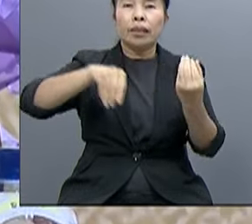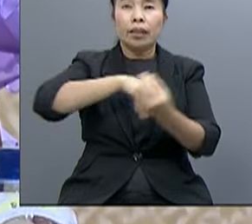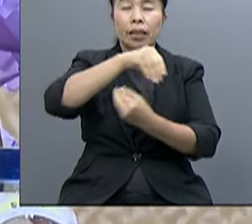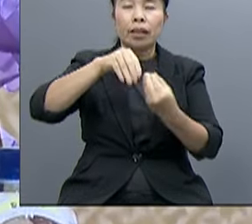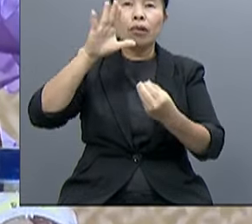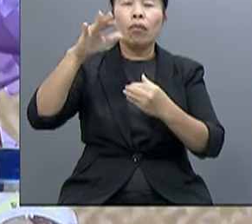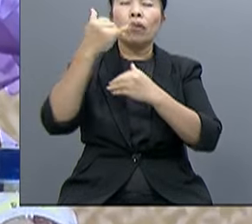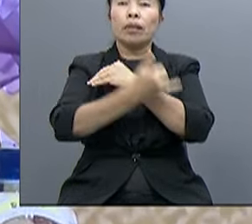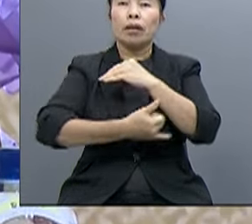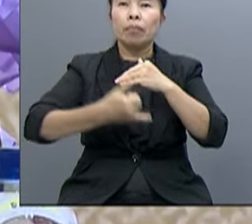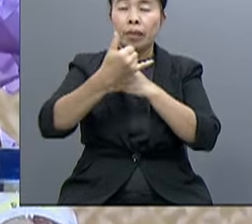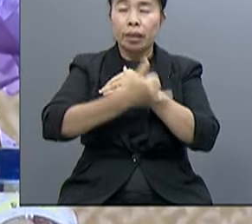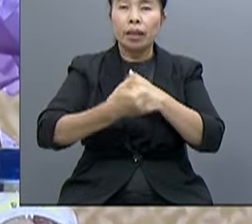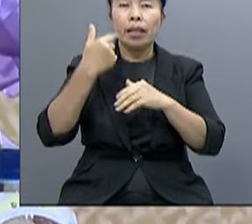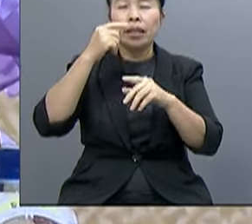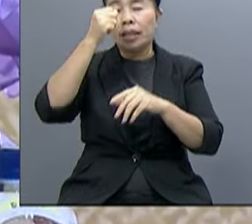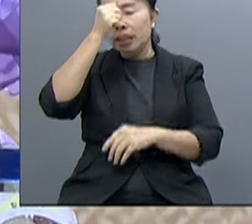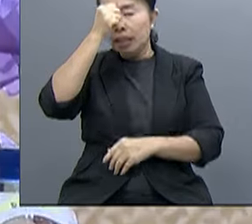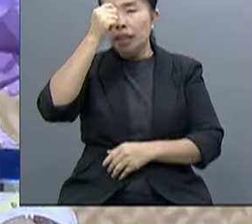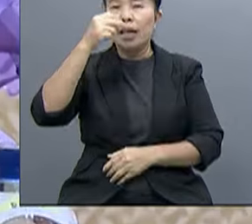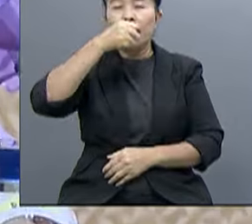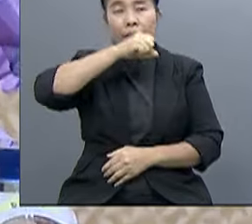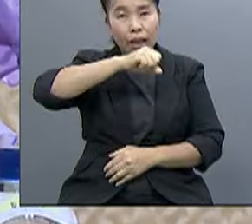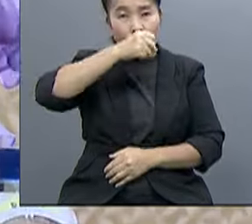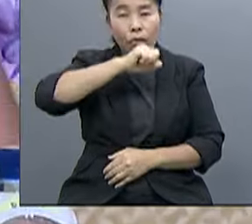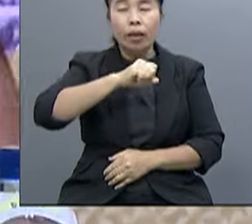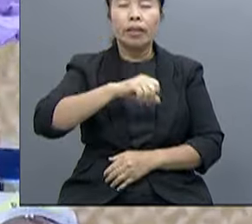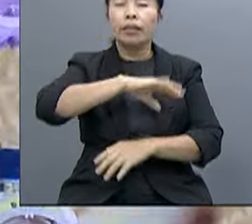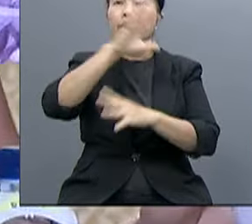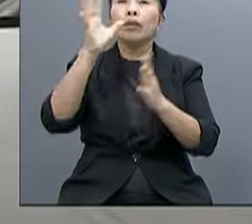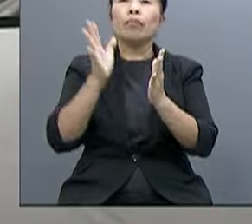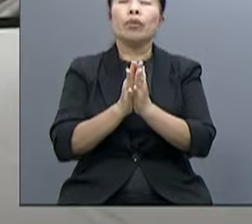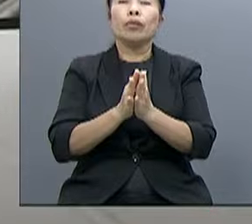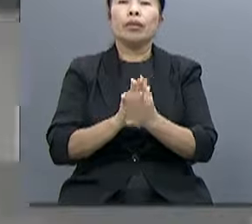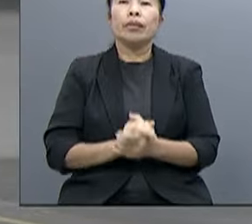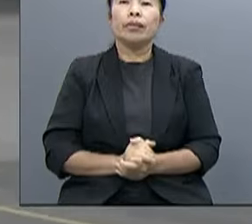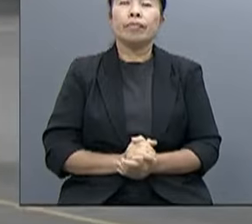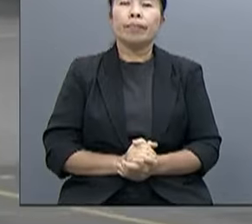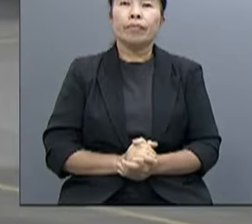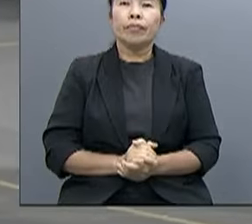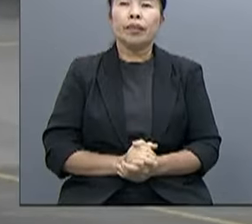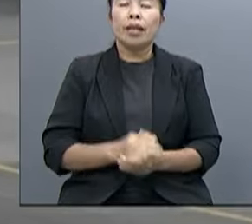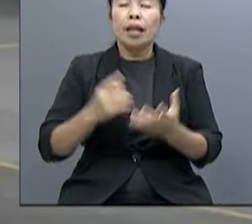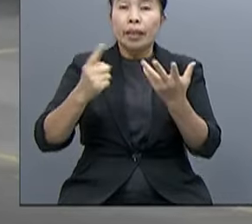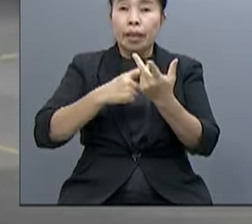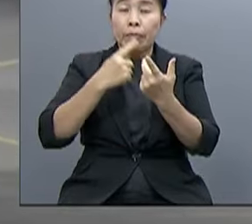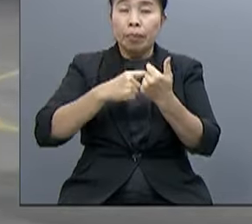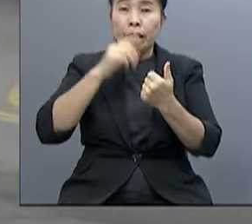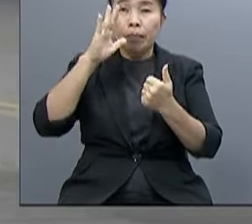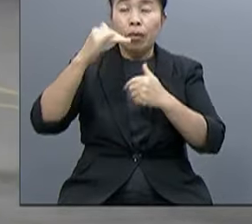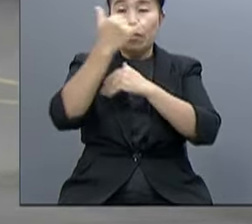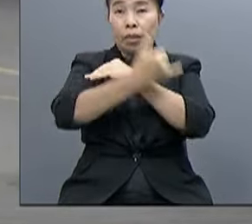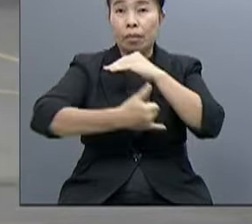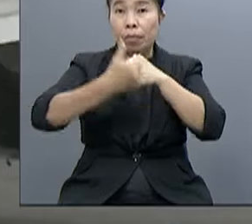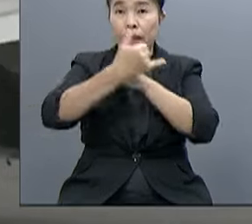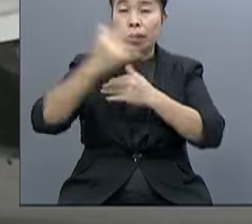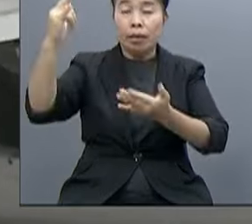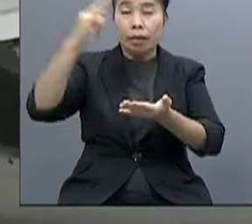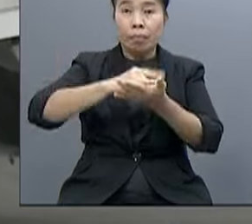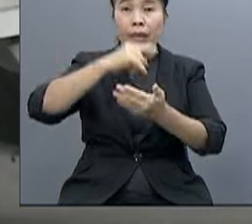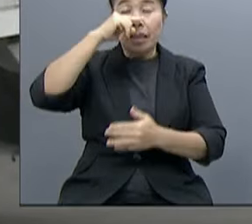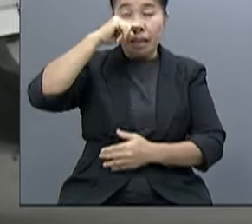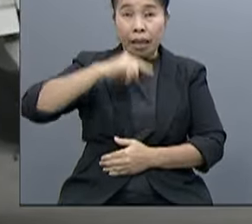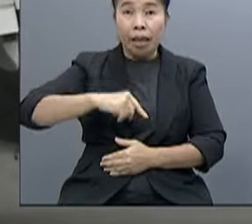ศกับสาธารณรัฐอินเดียและไต้หวันในภาพรวมค่ะ สำหรับตัวเลขนักท่องเที่ยวต่างชาติที่เดินทางเข้ามาไทยล่าสุดนะค